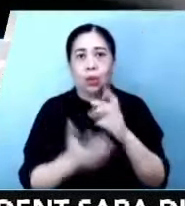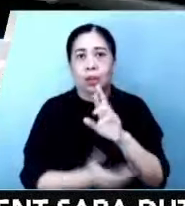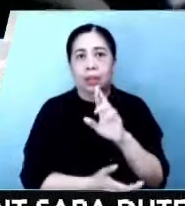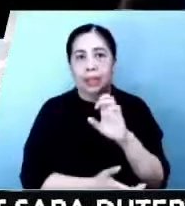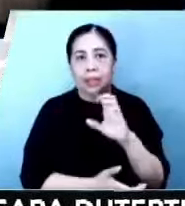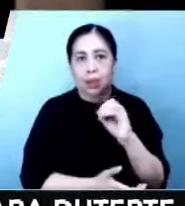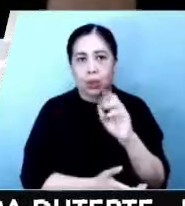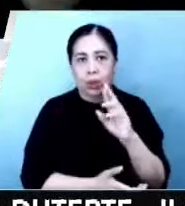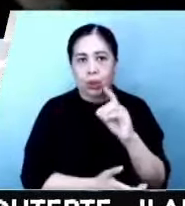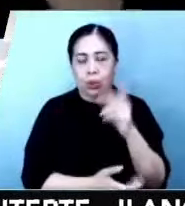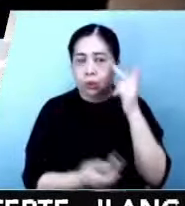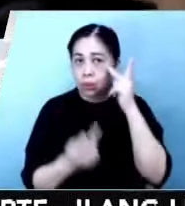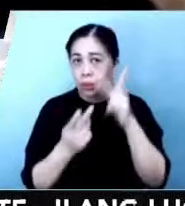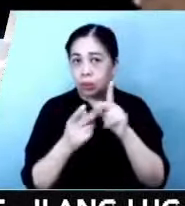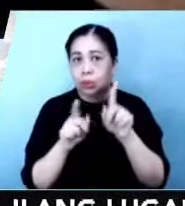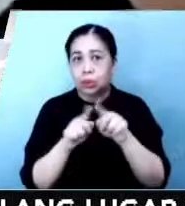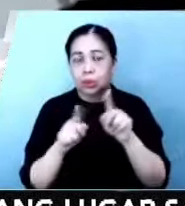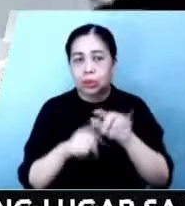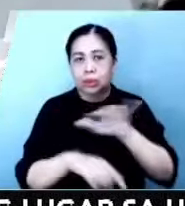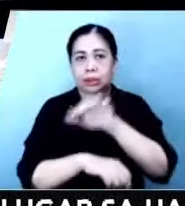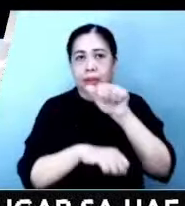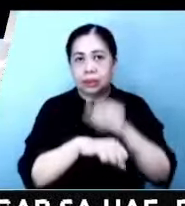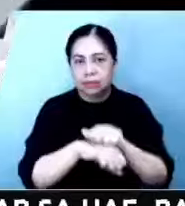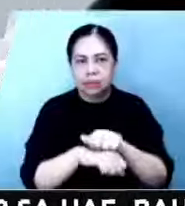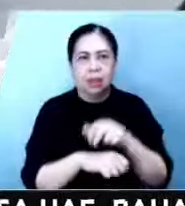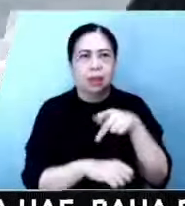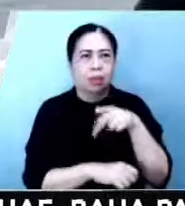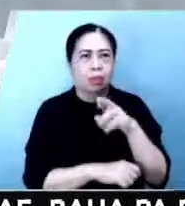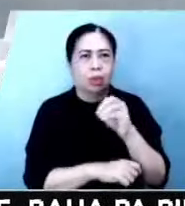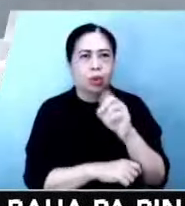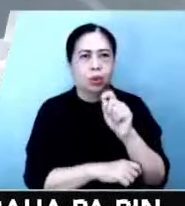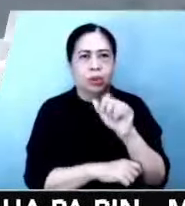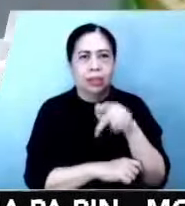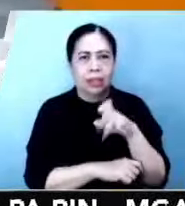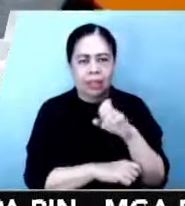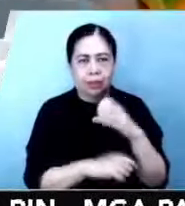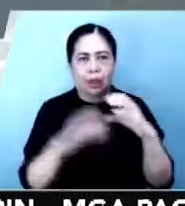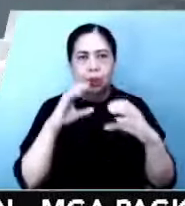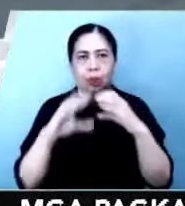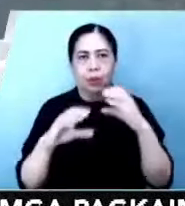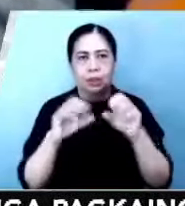mission na makapag-setup ng prototype communication system sa Arctic region.